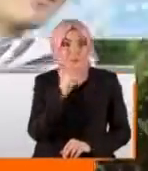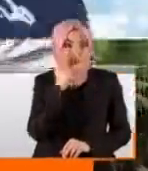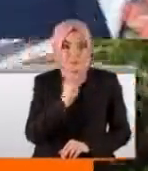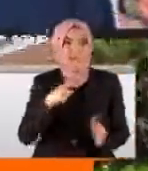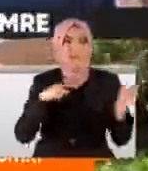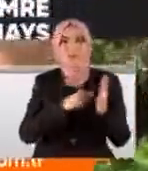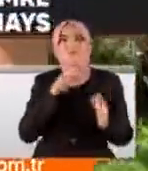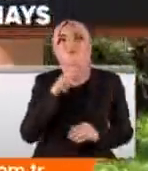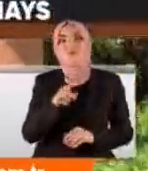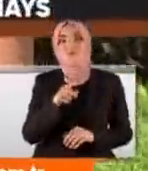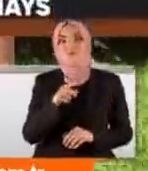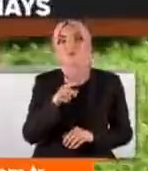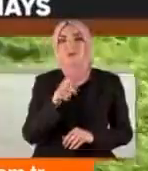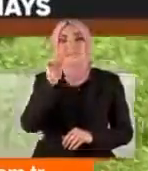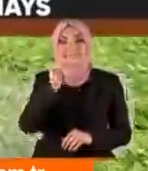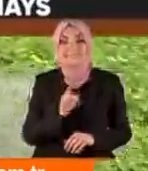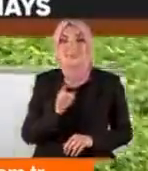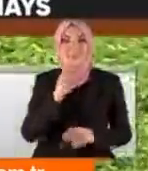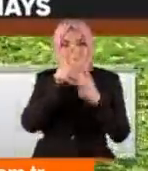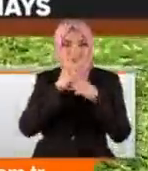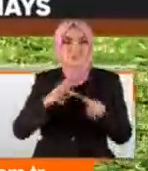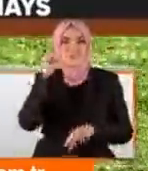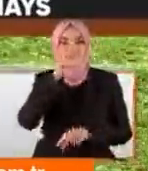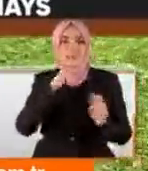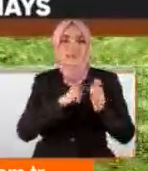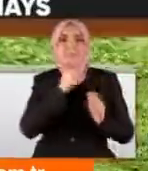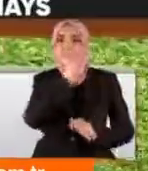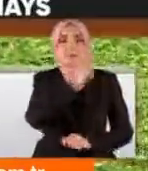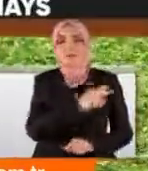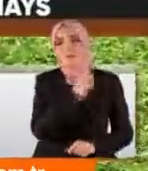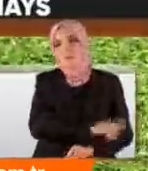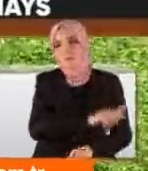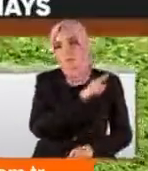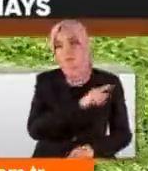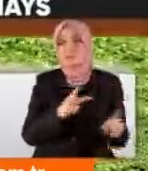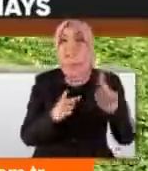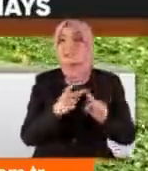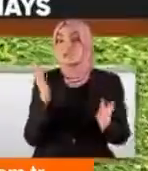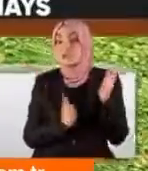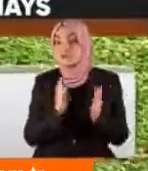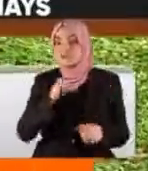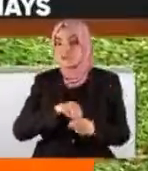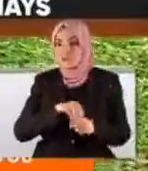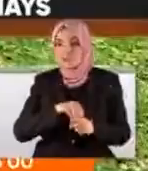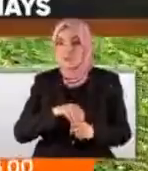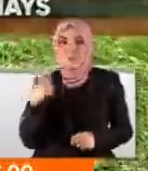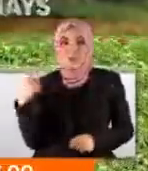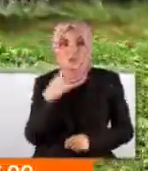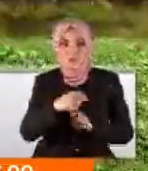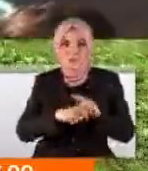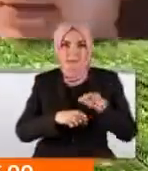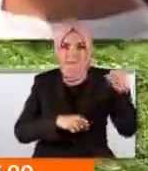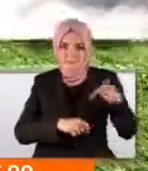İlkinde ona benzerliği nedeniyle Emre Maiş öldürüldü. İkinci saldırıda ise kurşunun eline gelmesiyle kıl payı hayatta